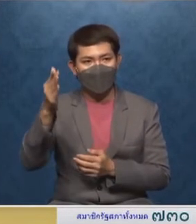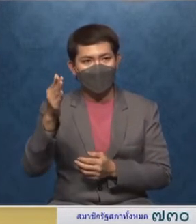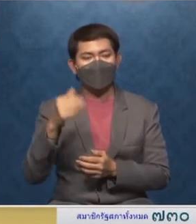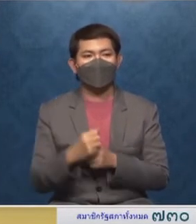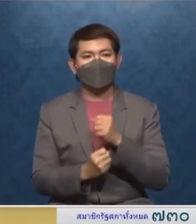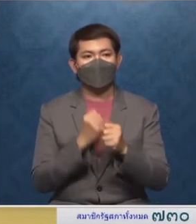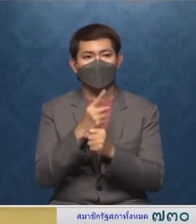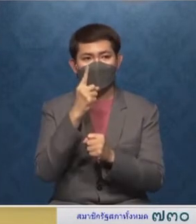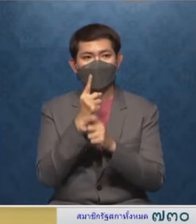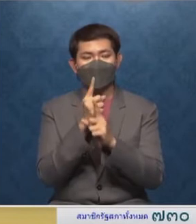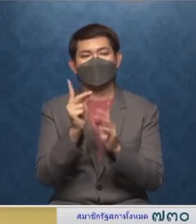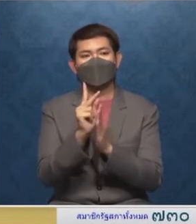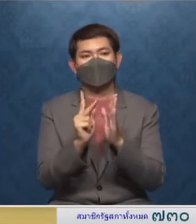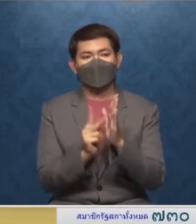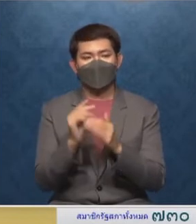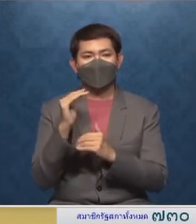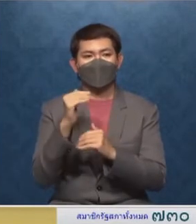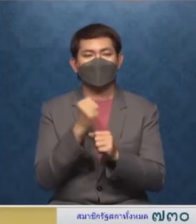ใน1ปีตามที่กฎหมายกำหนดเนี่ย